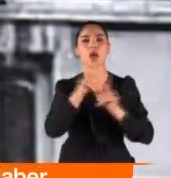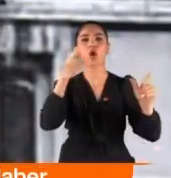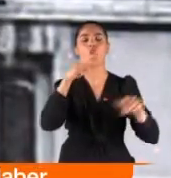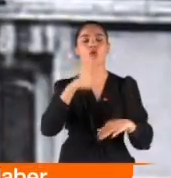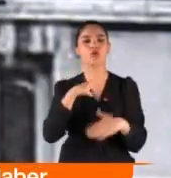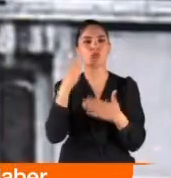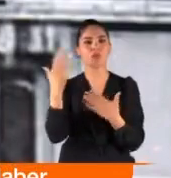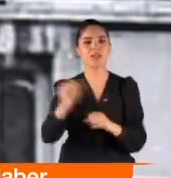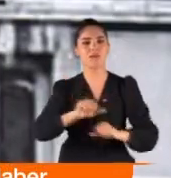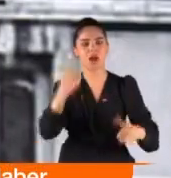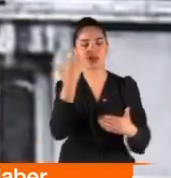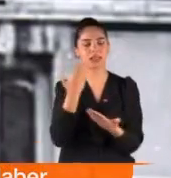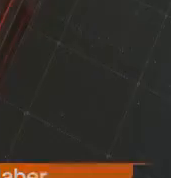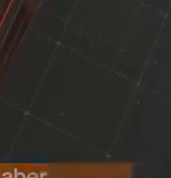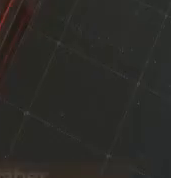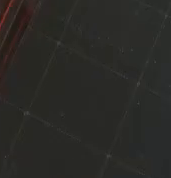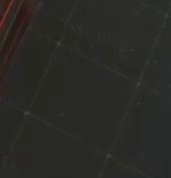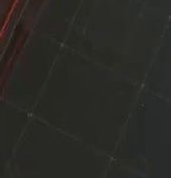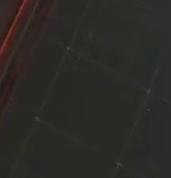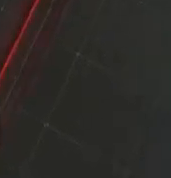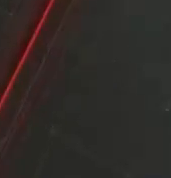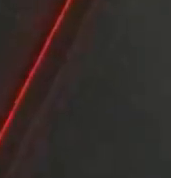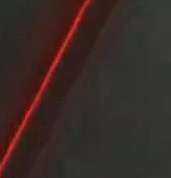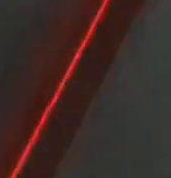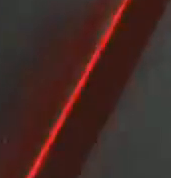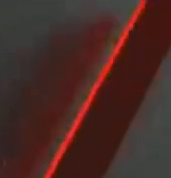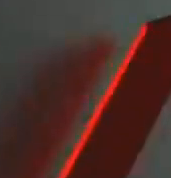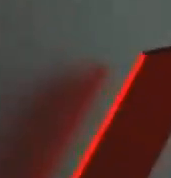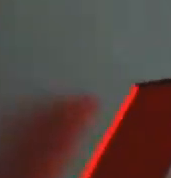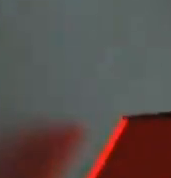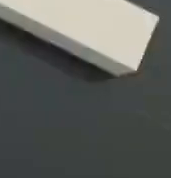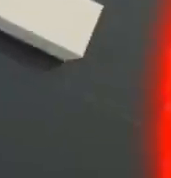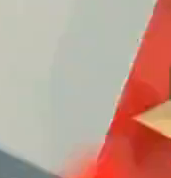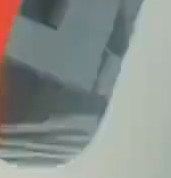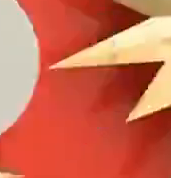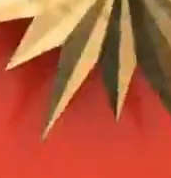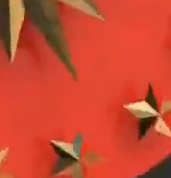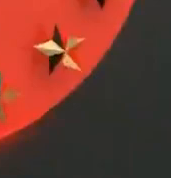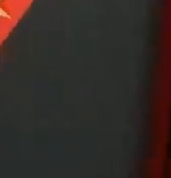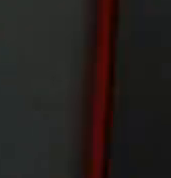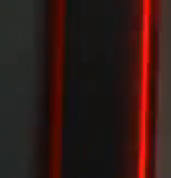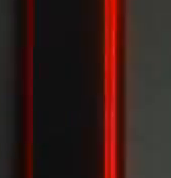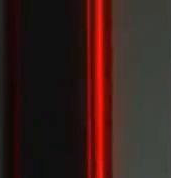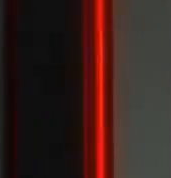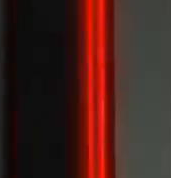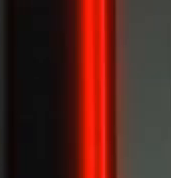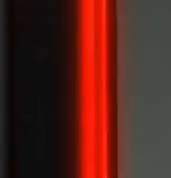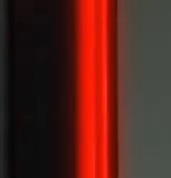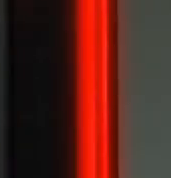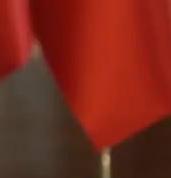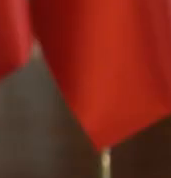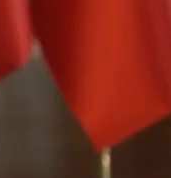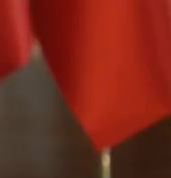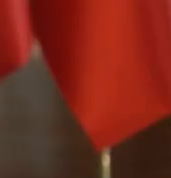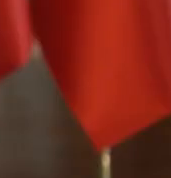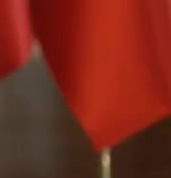konuşması yayınlanıyor. İzliyoruz. Müzik